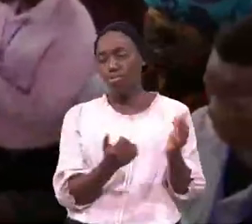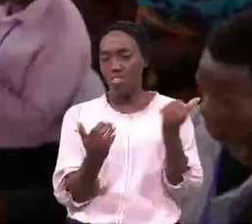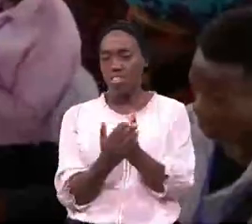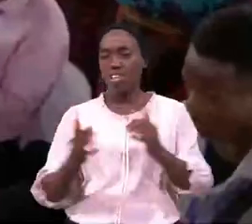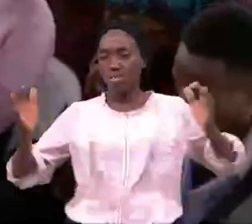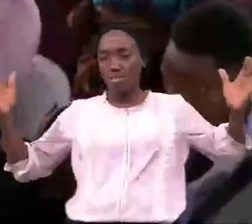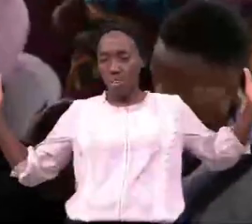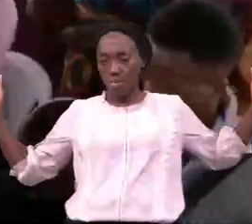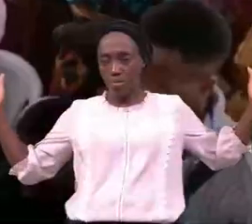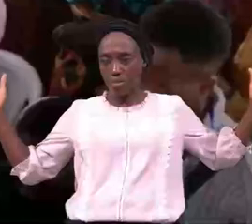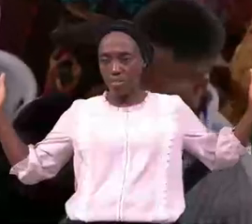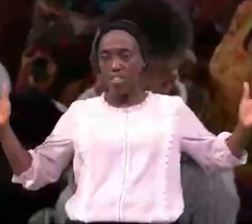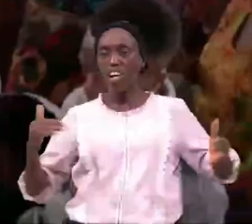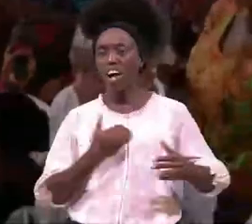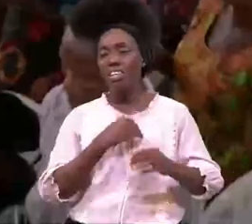Il a la puissance pour sauver.